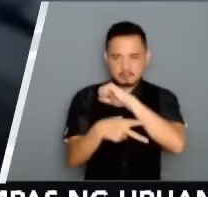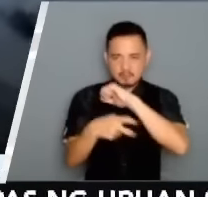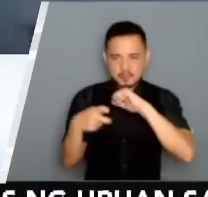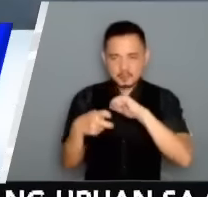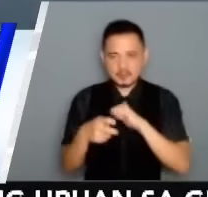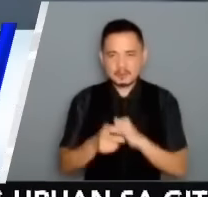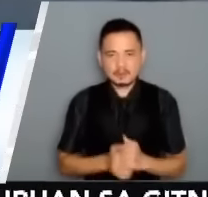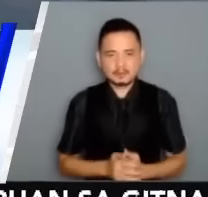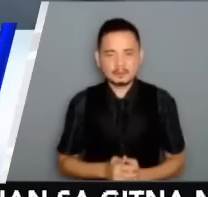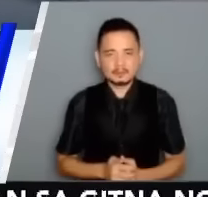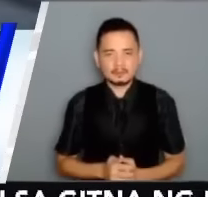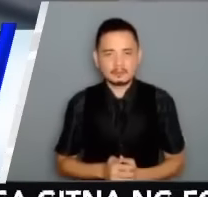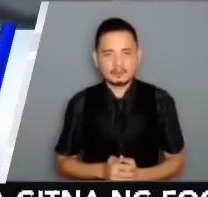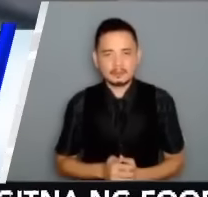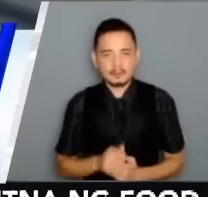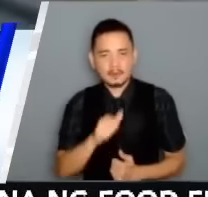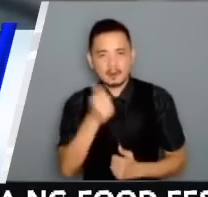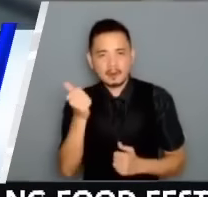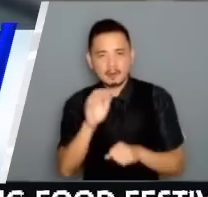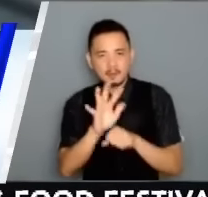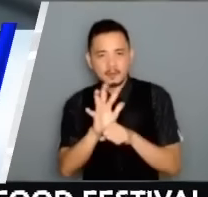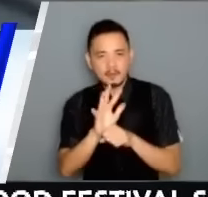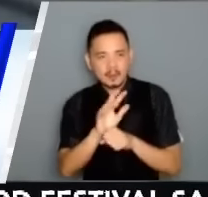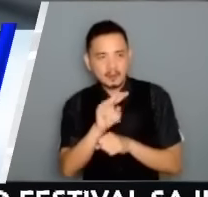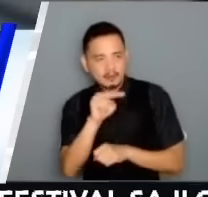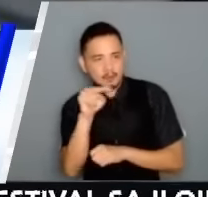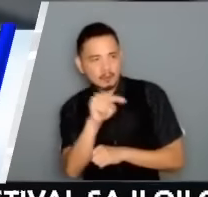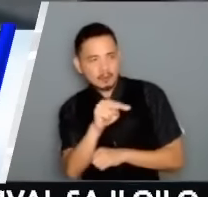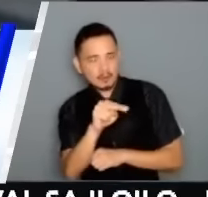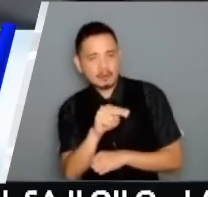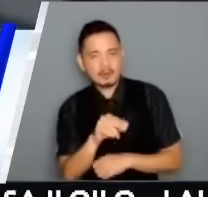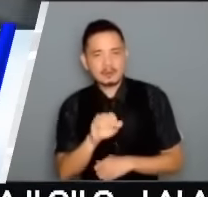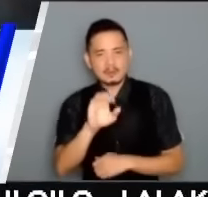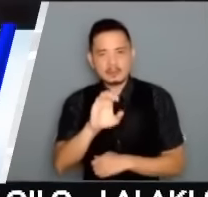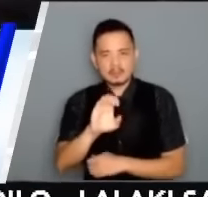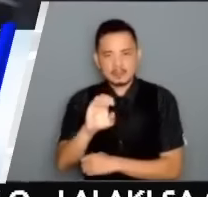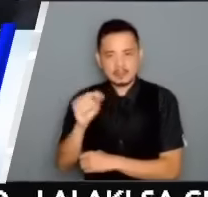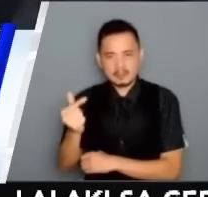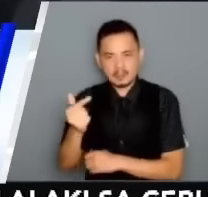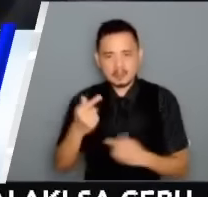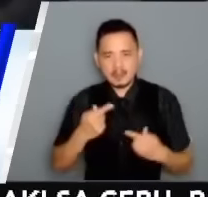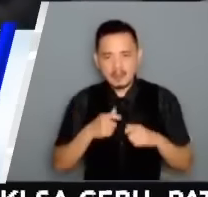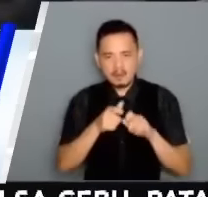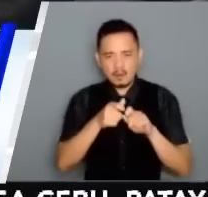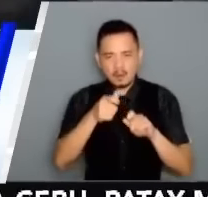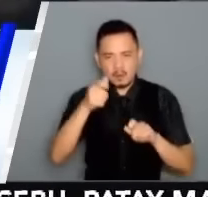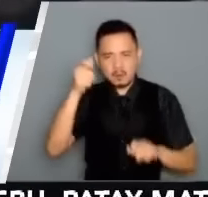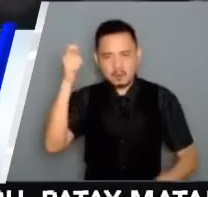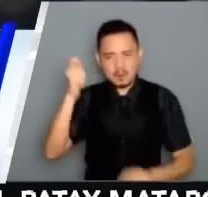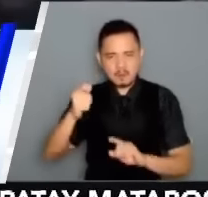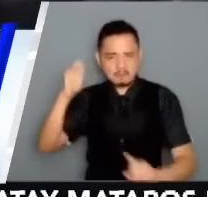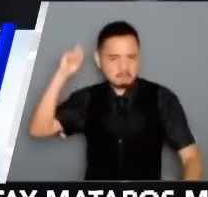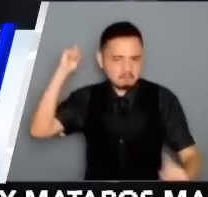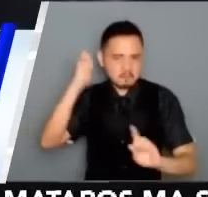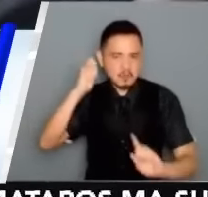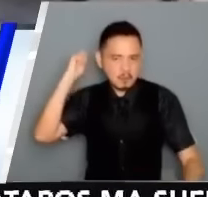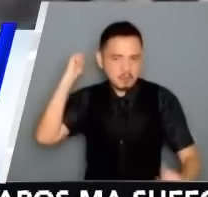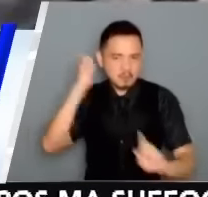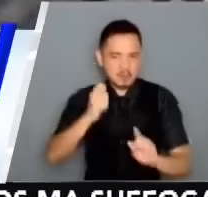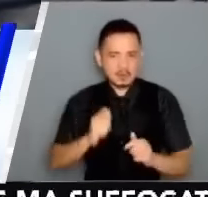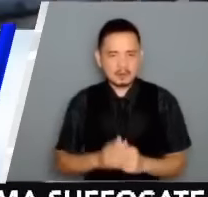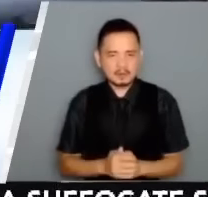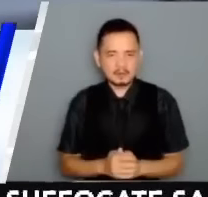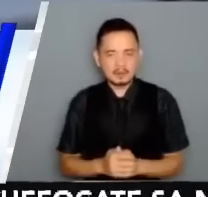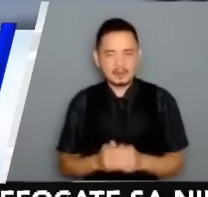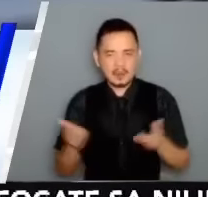Sa isa pang video, tila nagbanta ang isang CCG gamit ang hawak niyang palakol. At kahit nasa gilid na ng BRP Sierra